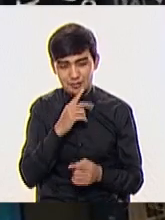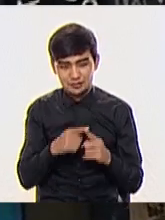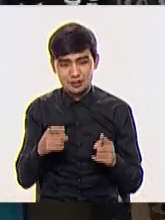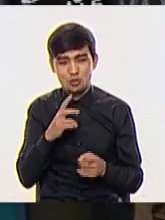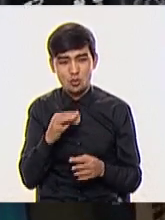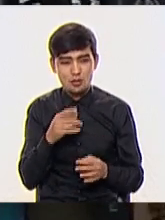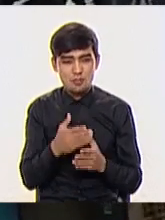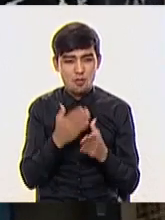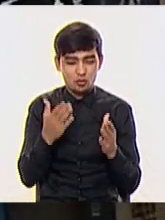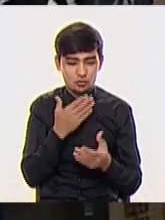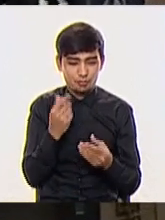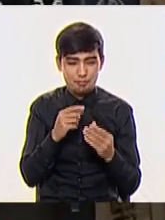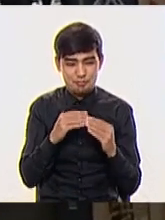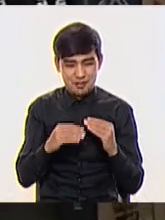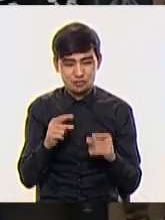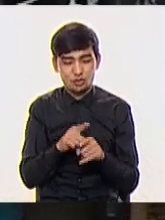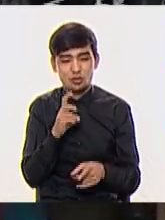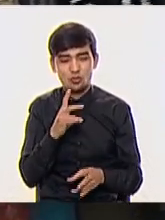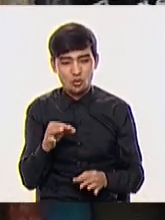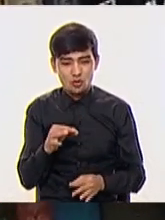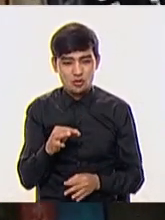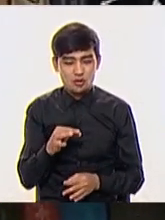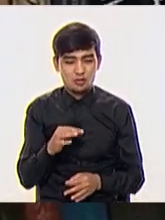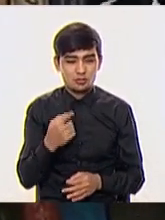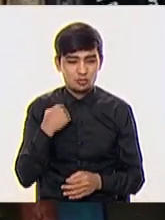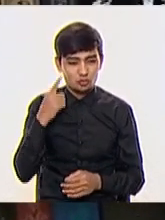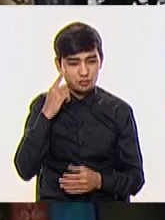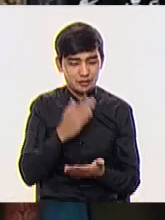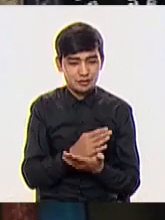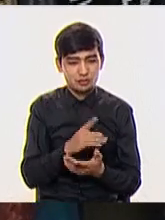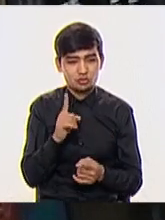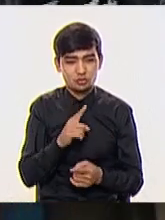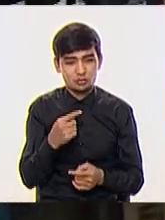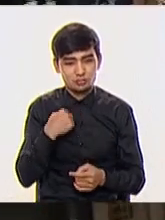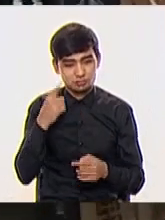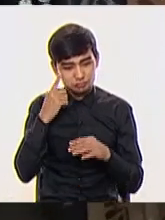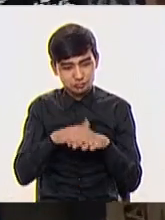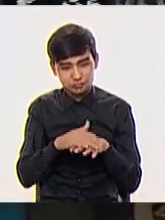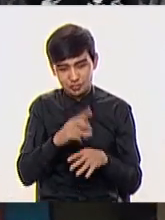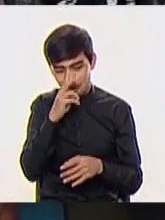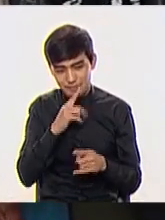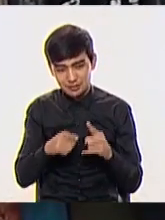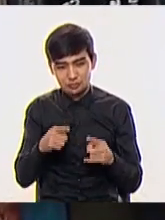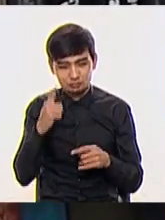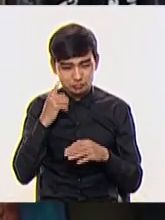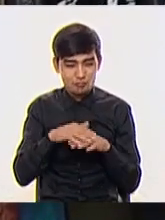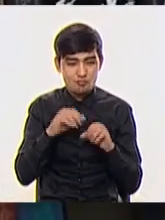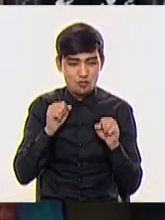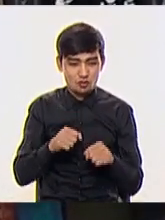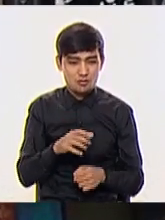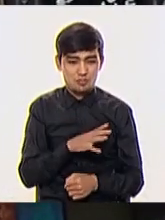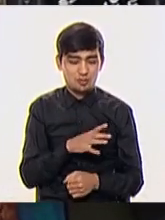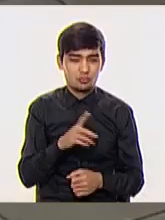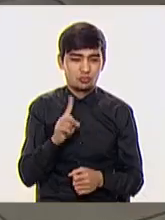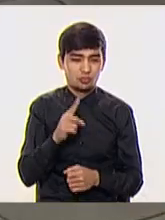все они большого содержания, но считаю, что подумать за эти 2 месяца было